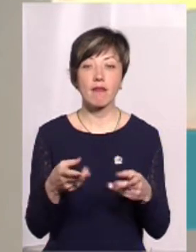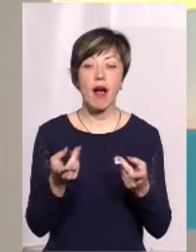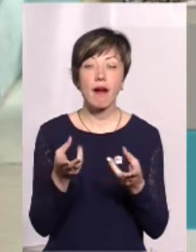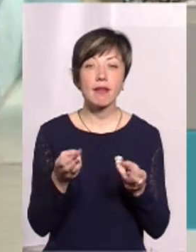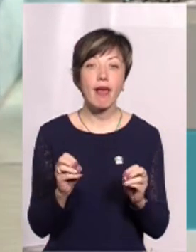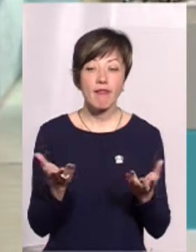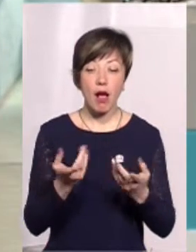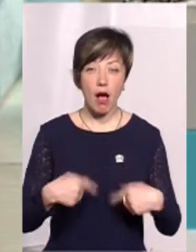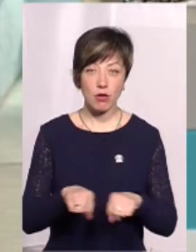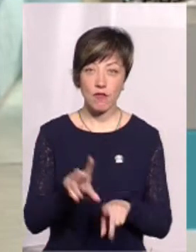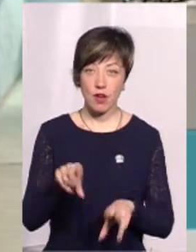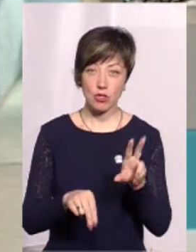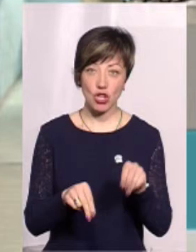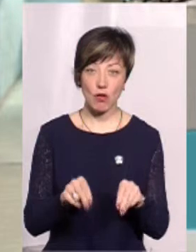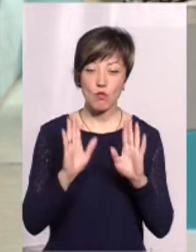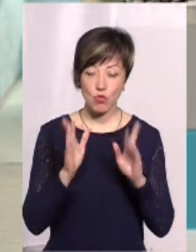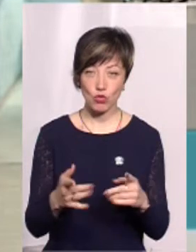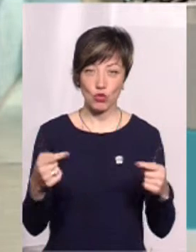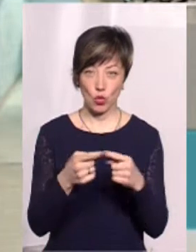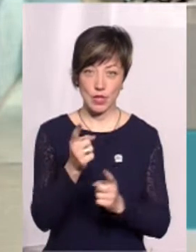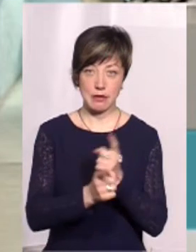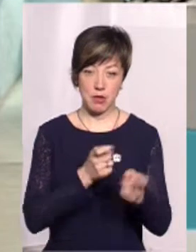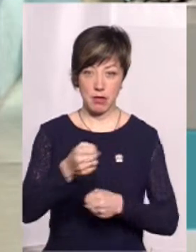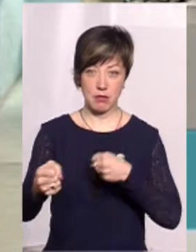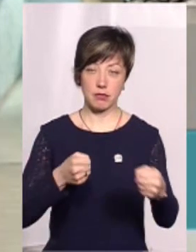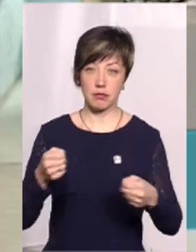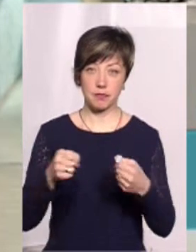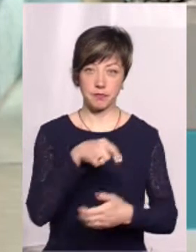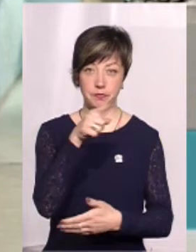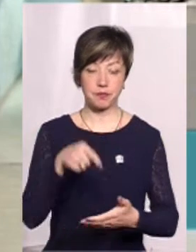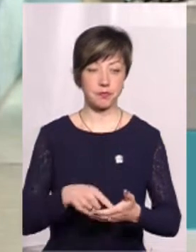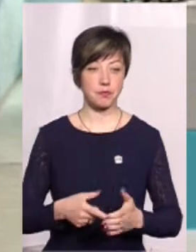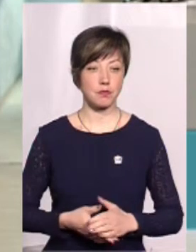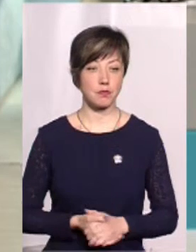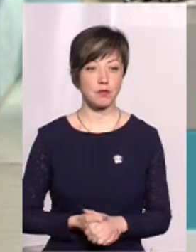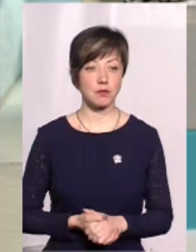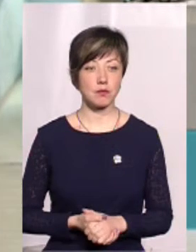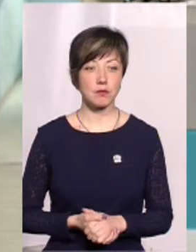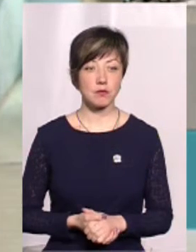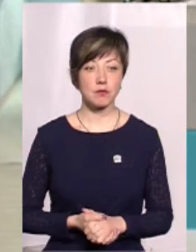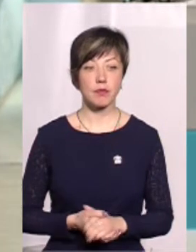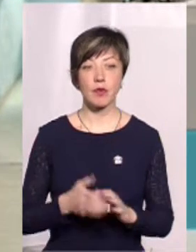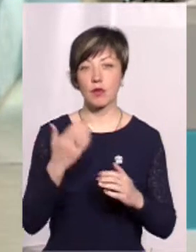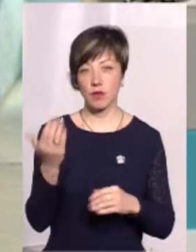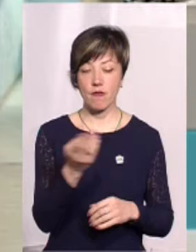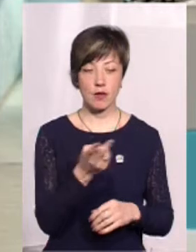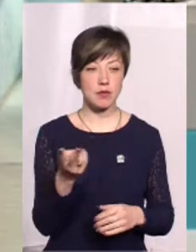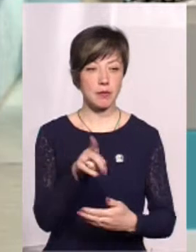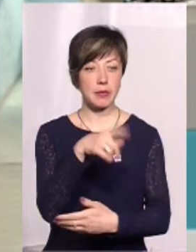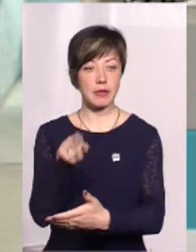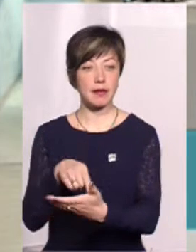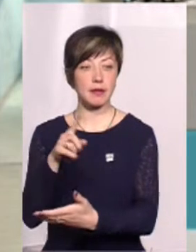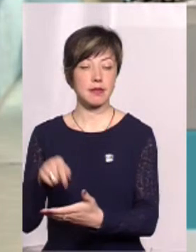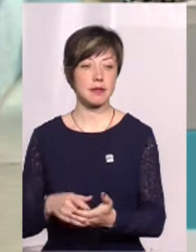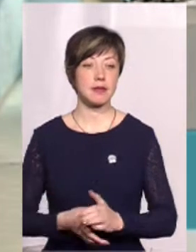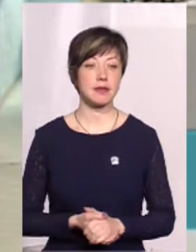яких галузях вважаєте уникнути зміни кадрів не вдасться? От, пане Олеже, і до вас, пане Миколо,